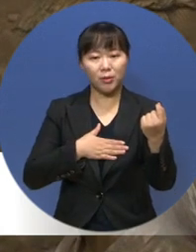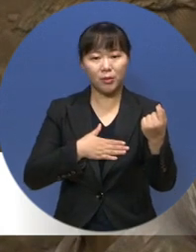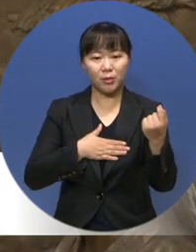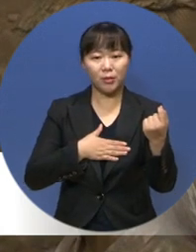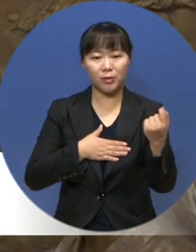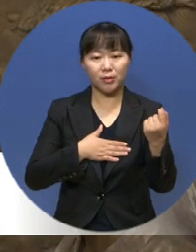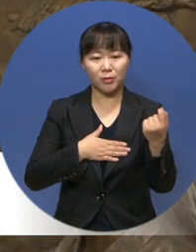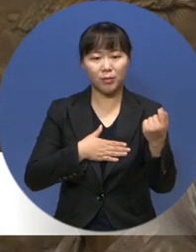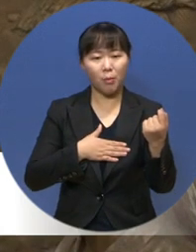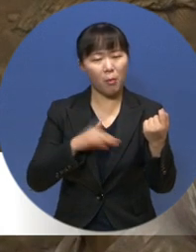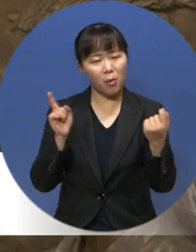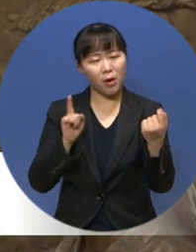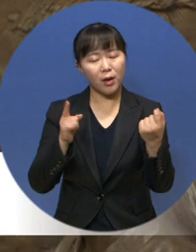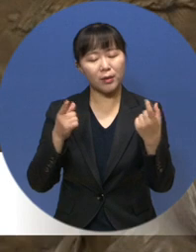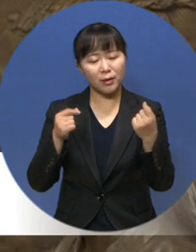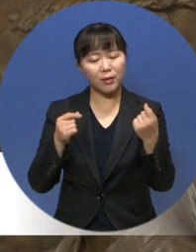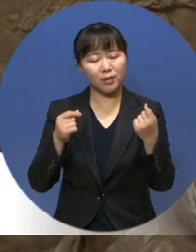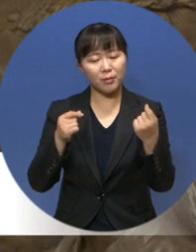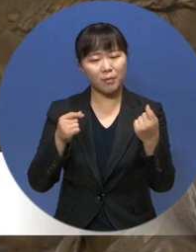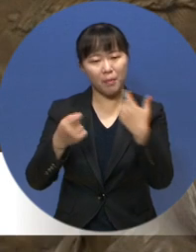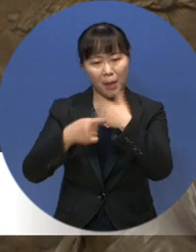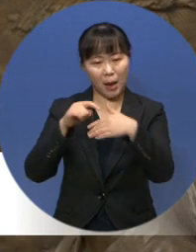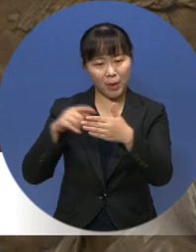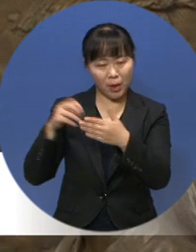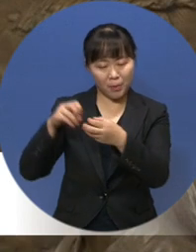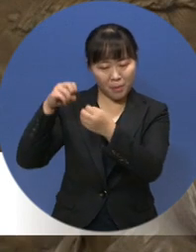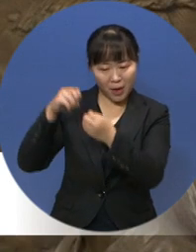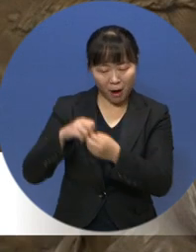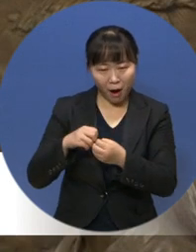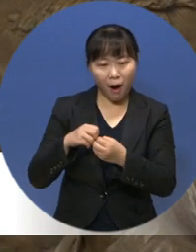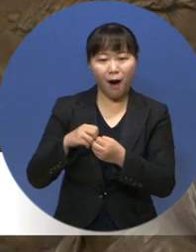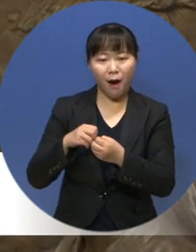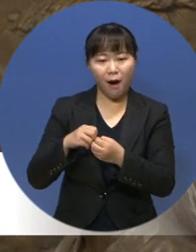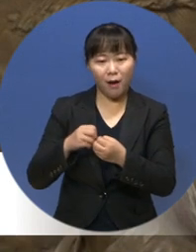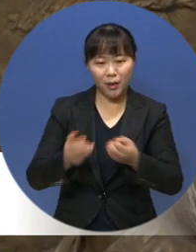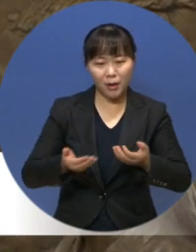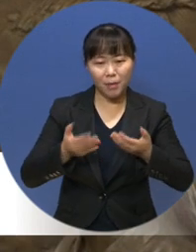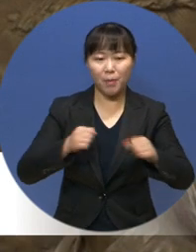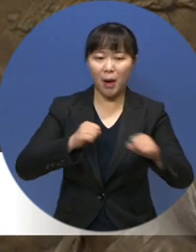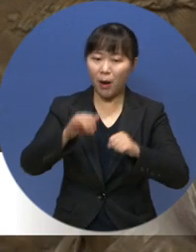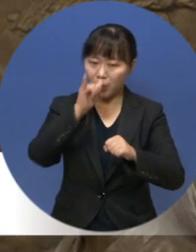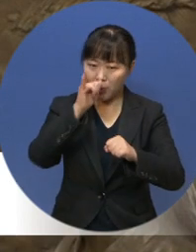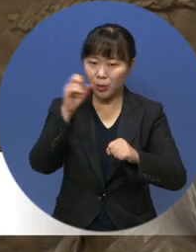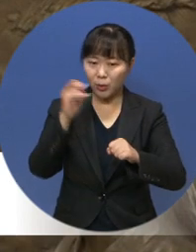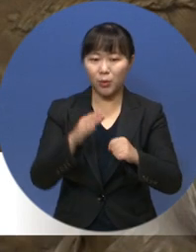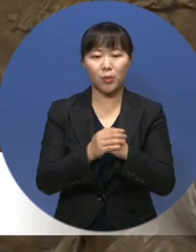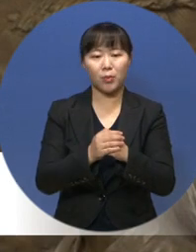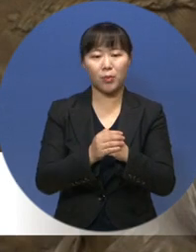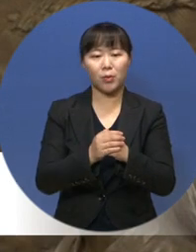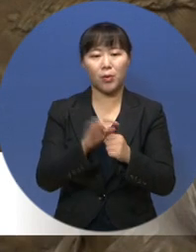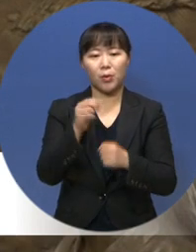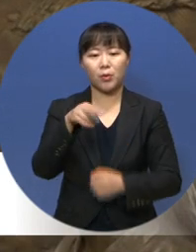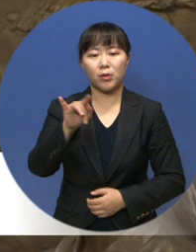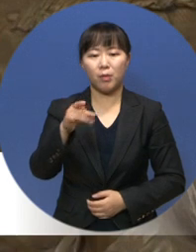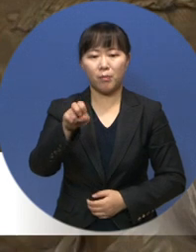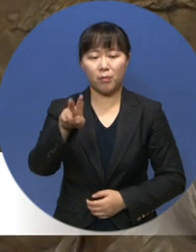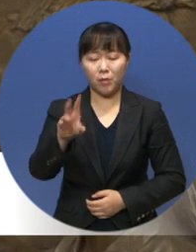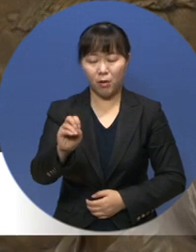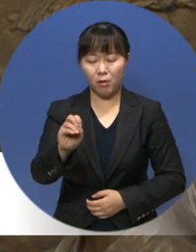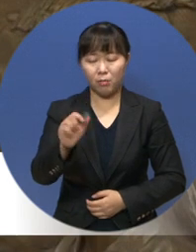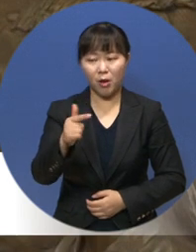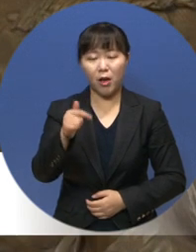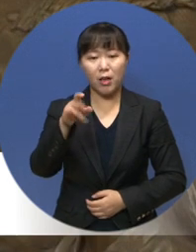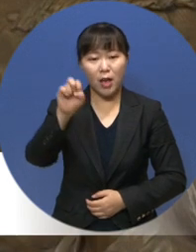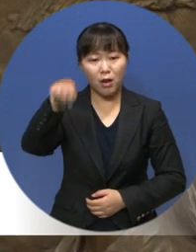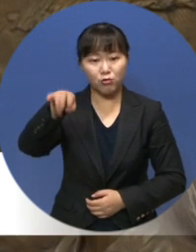역시 뭔가 좀 그런 뜻으로 이어받은 생각도 있고 백영오천 년 향후의 회장을 맡고 있으면서